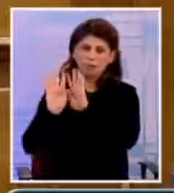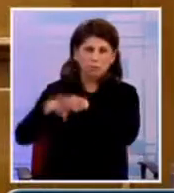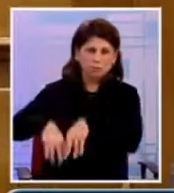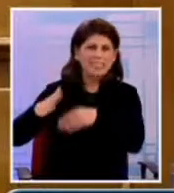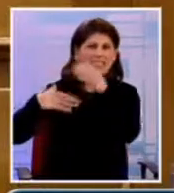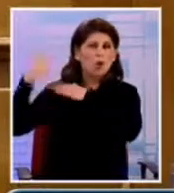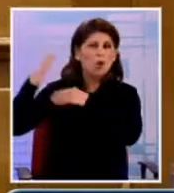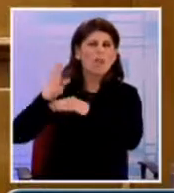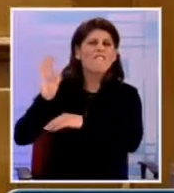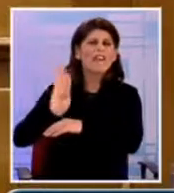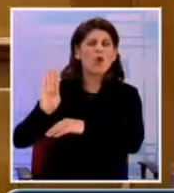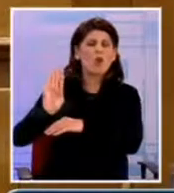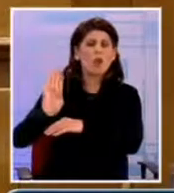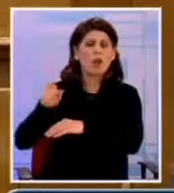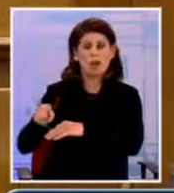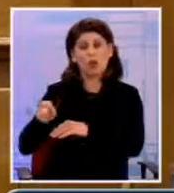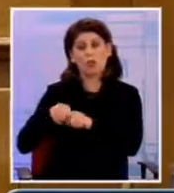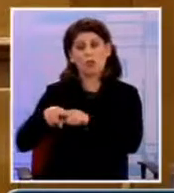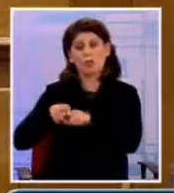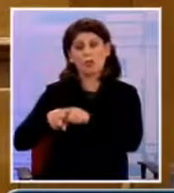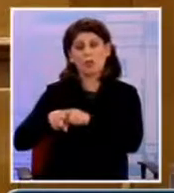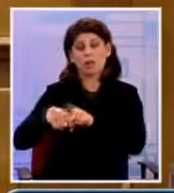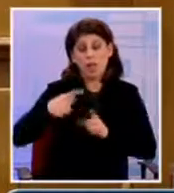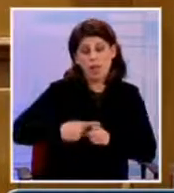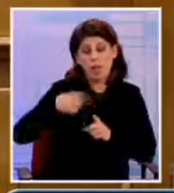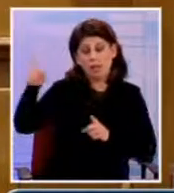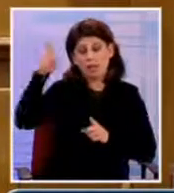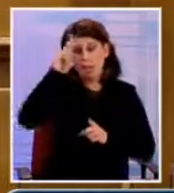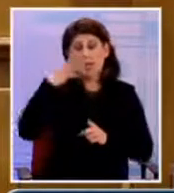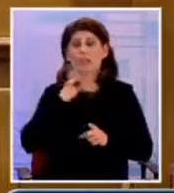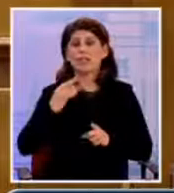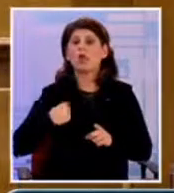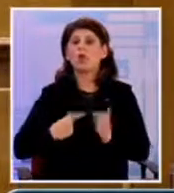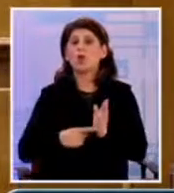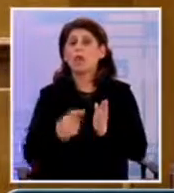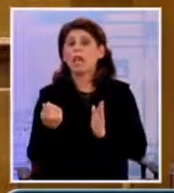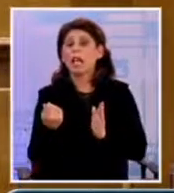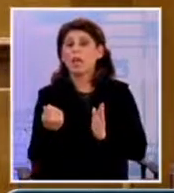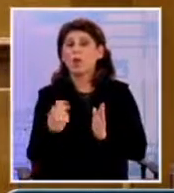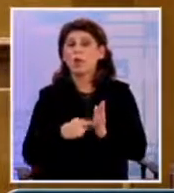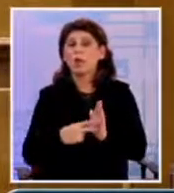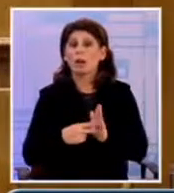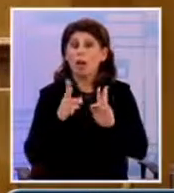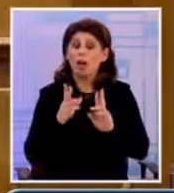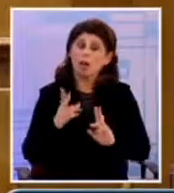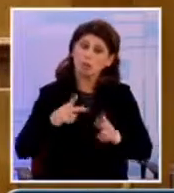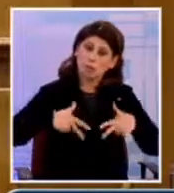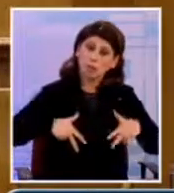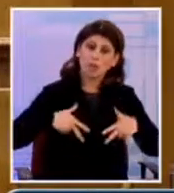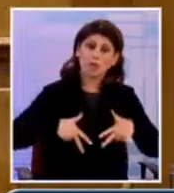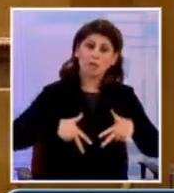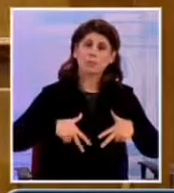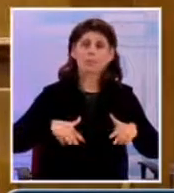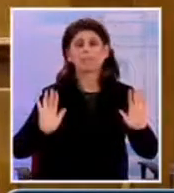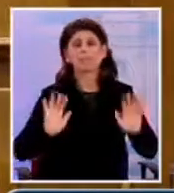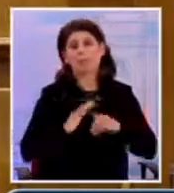πρόβλημα δήμερες, διότι τα δημοσιονομικά, τον πλήρη έλεγχο των δημοσιονομικών των κρατών, δεν τους